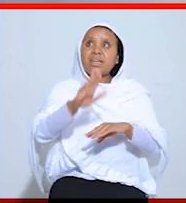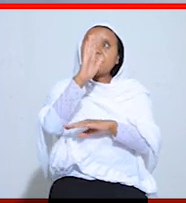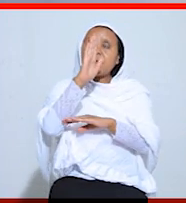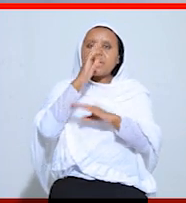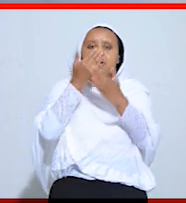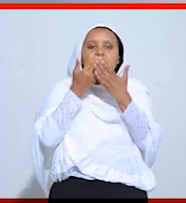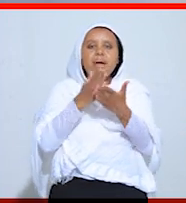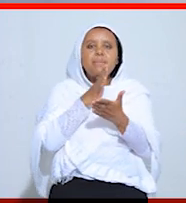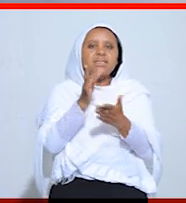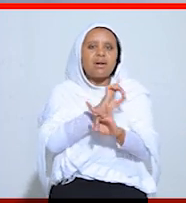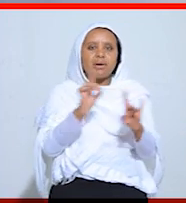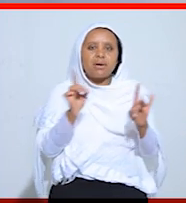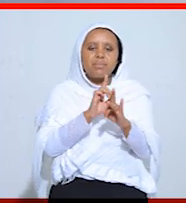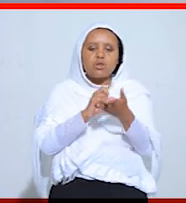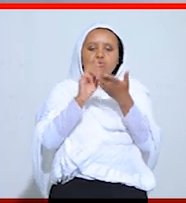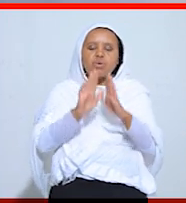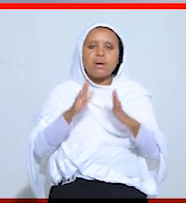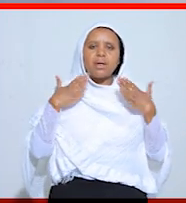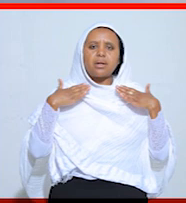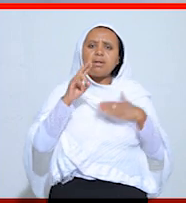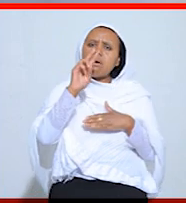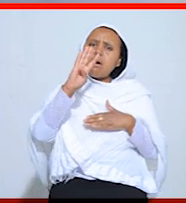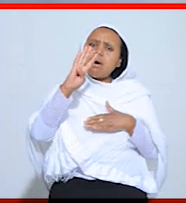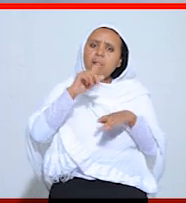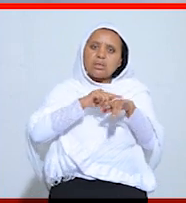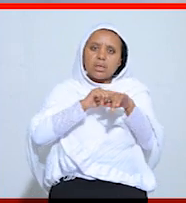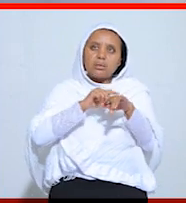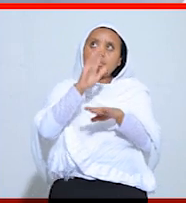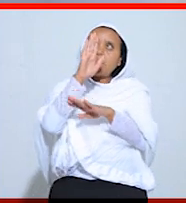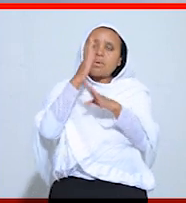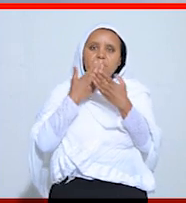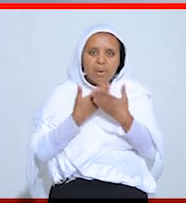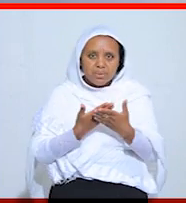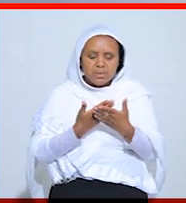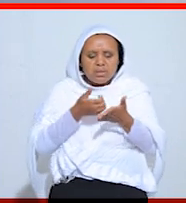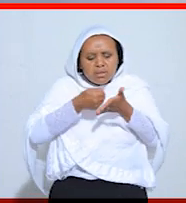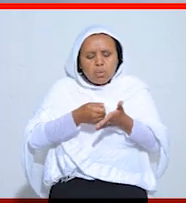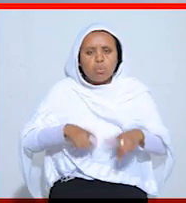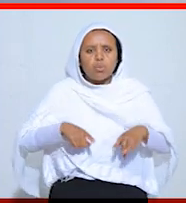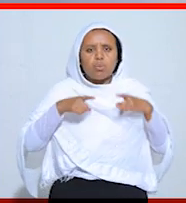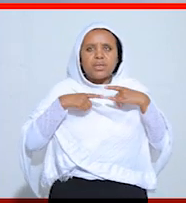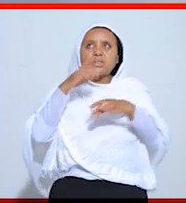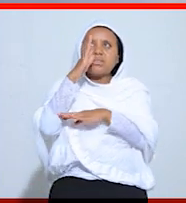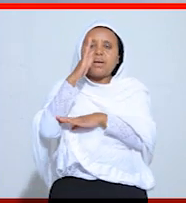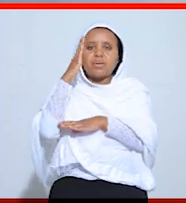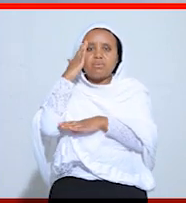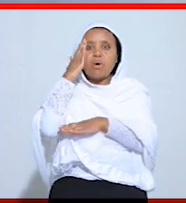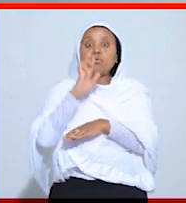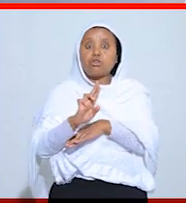እግዚአብሔርን የማያመሰግን አይደለም። ቅዱሳን መላእክት 24 ሰዓት እግዚአብሔርን በማመስገን ጸንተው የሚኖሩ ናቸው፣ እግዚአብሔርን የሚያውቁ